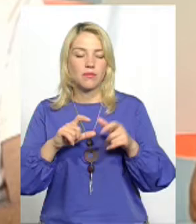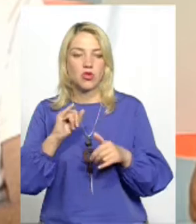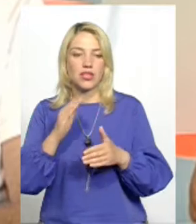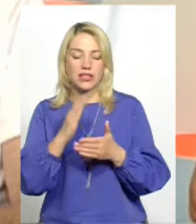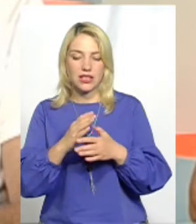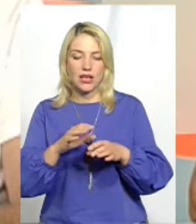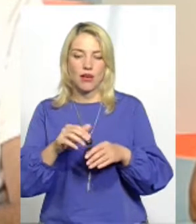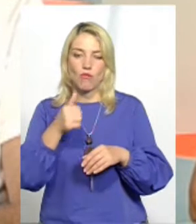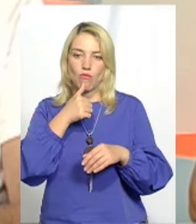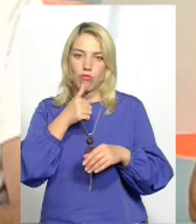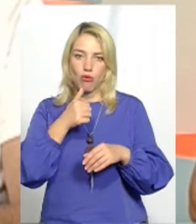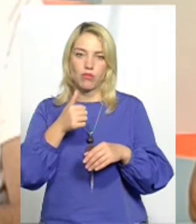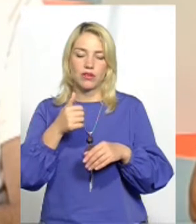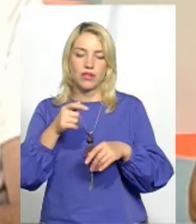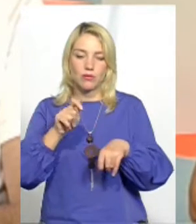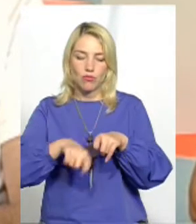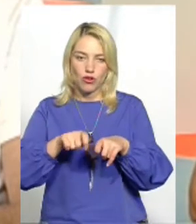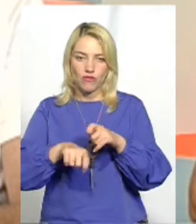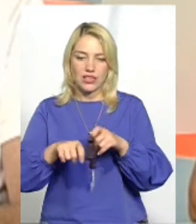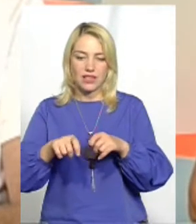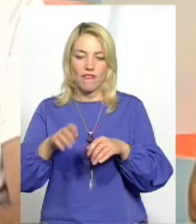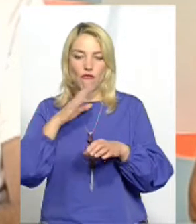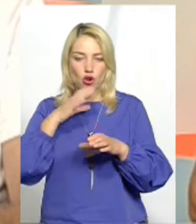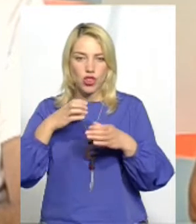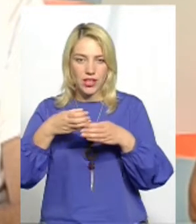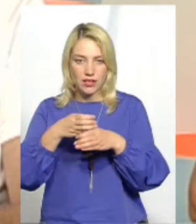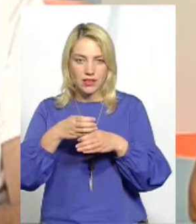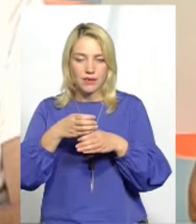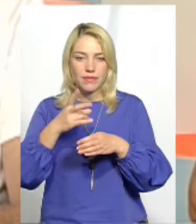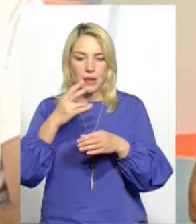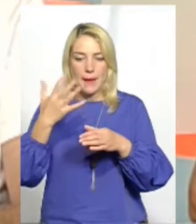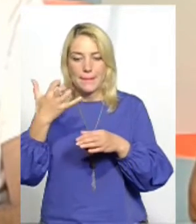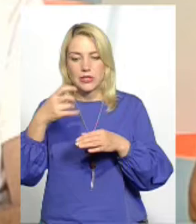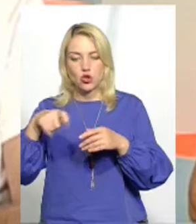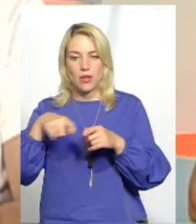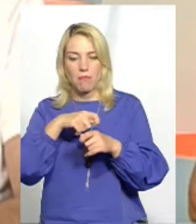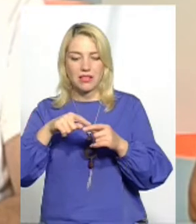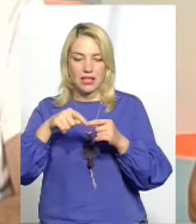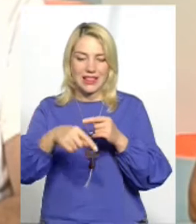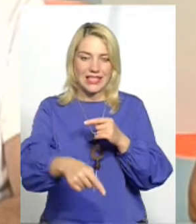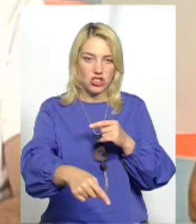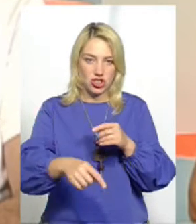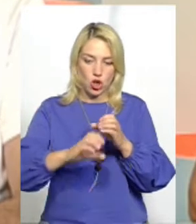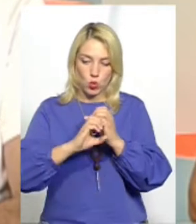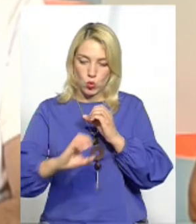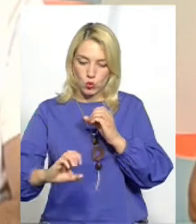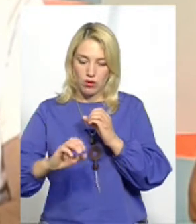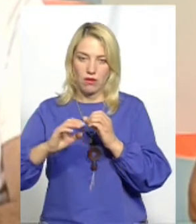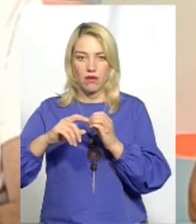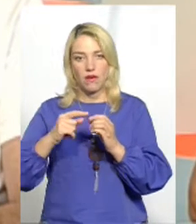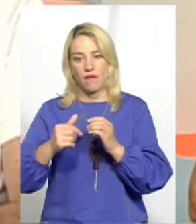є відбір проб 500 метрів нижче. От є по деяким речовинам, по забруднюючим речовинам є